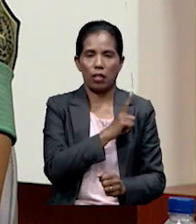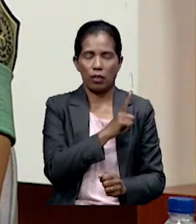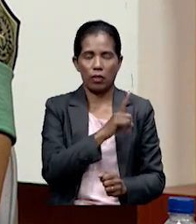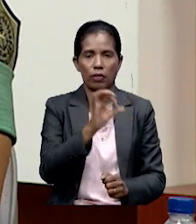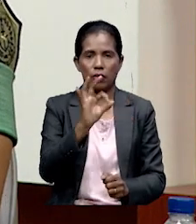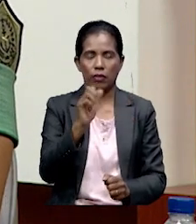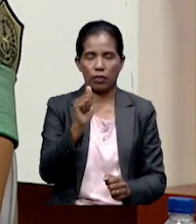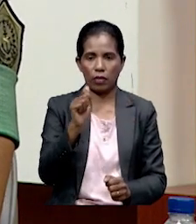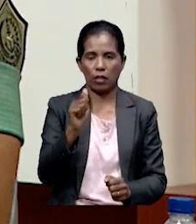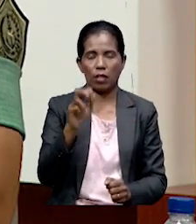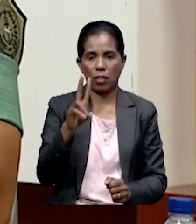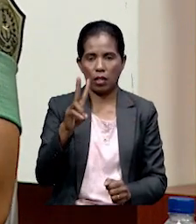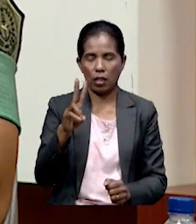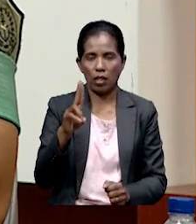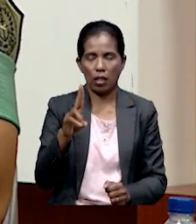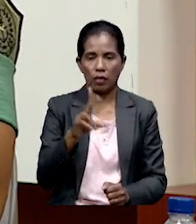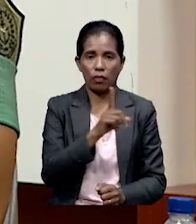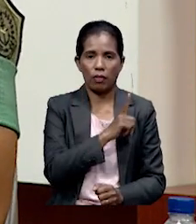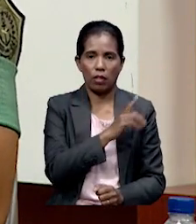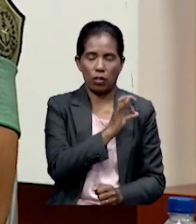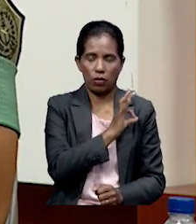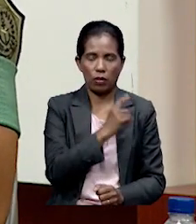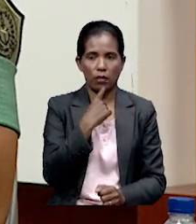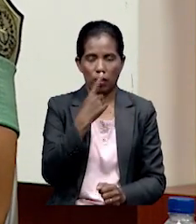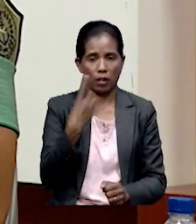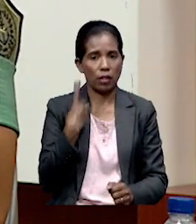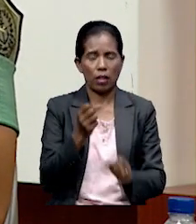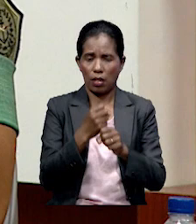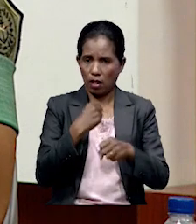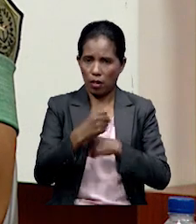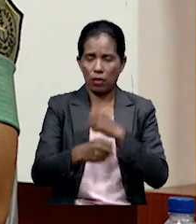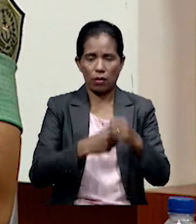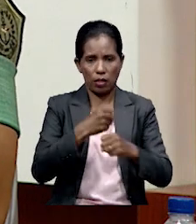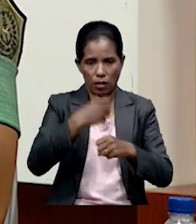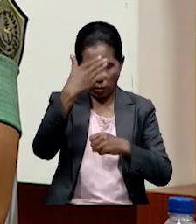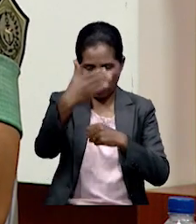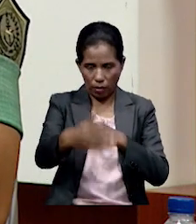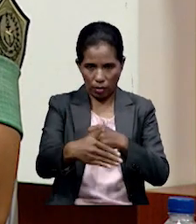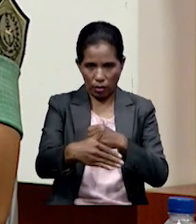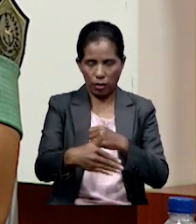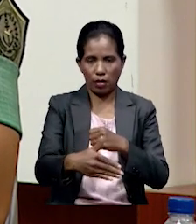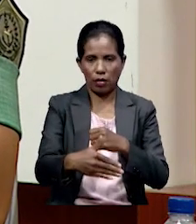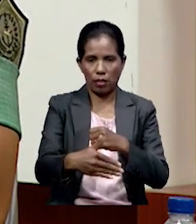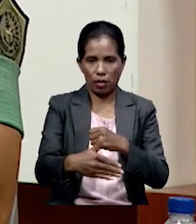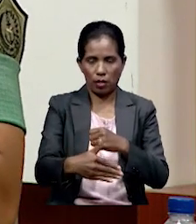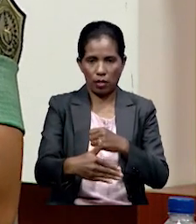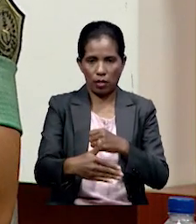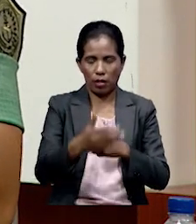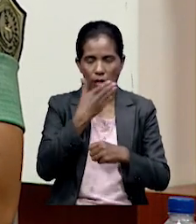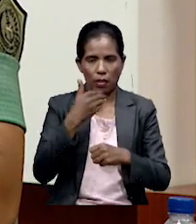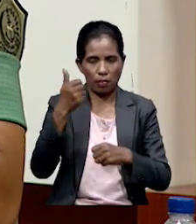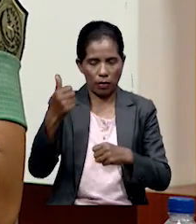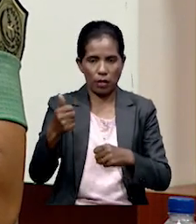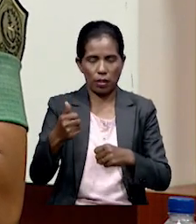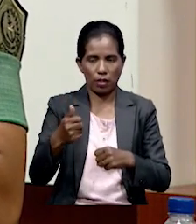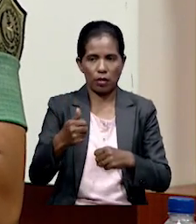harus Hai membuat tahun depan ini jauh lebih dalam